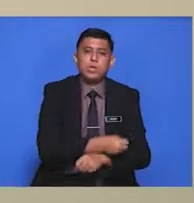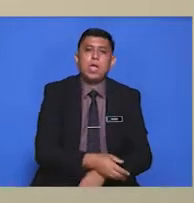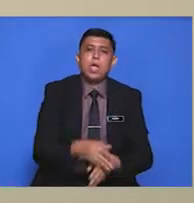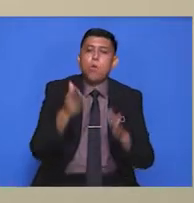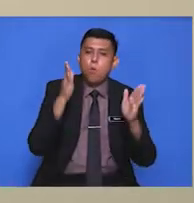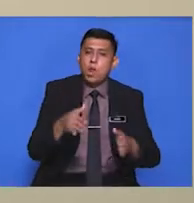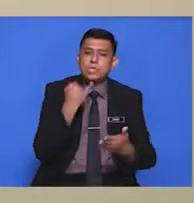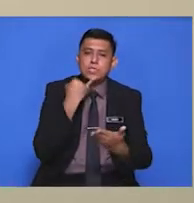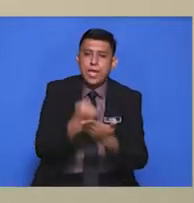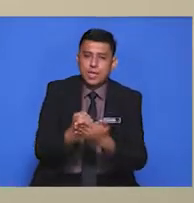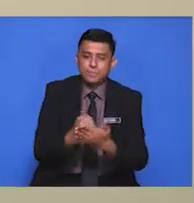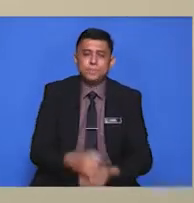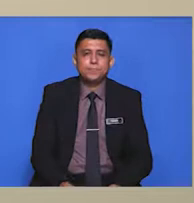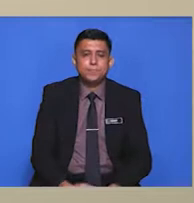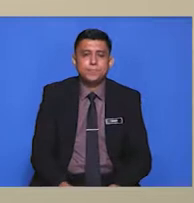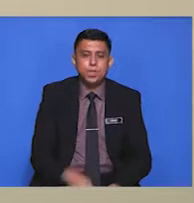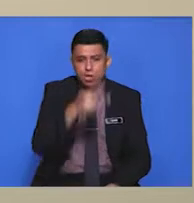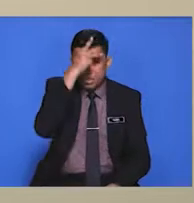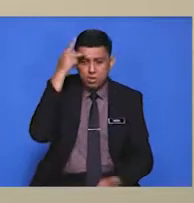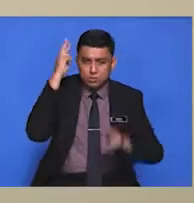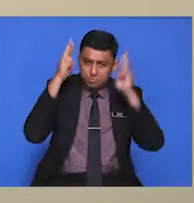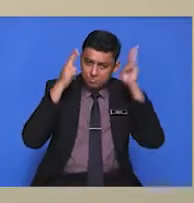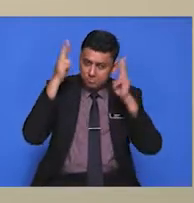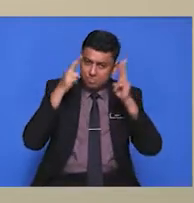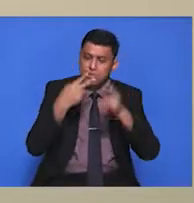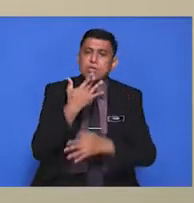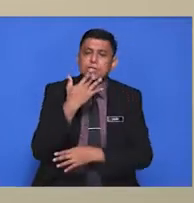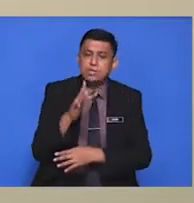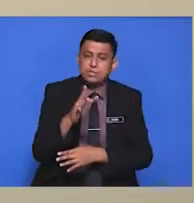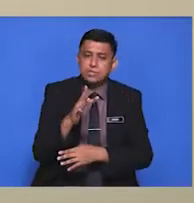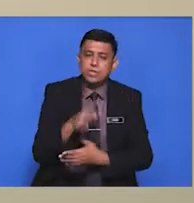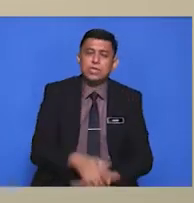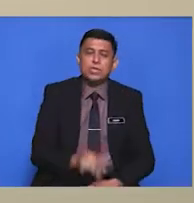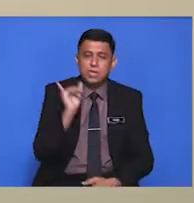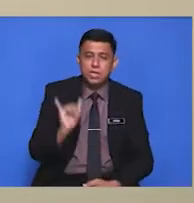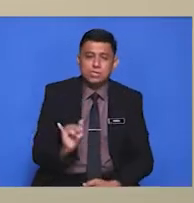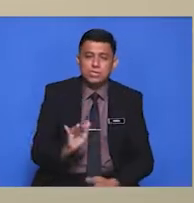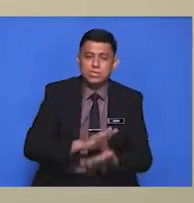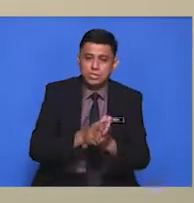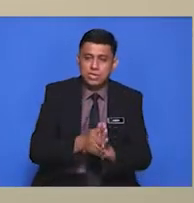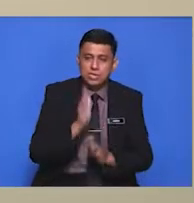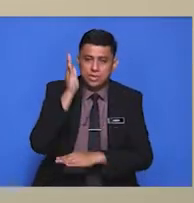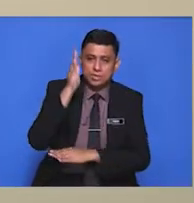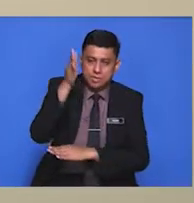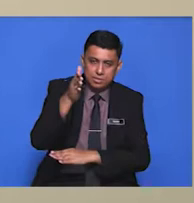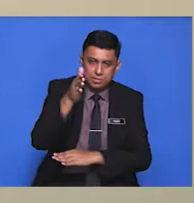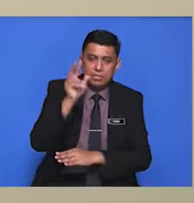tidak bertanggungjawab kerana risau akan nasib yang bakal menimpa anak-anak dan